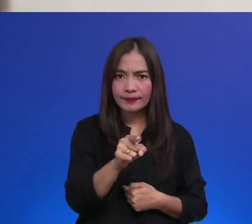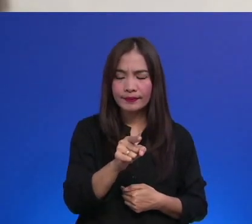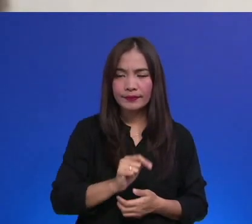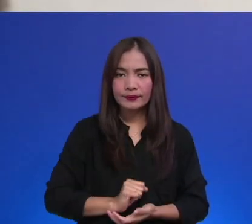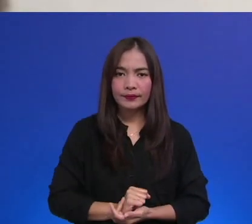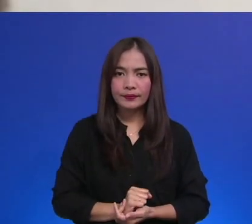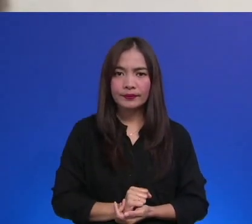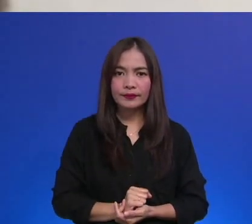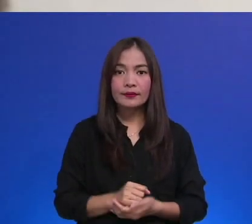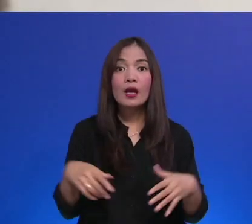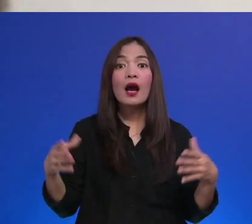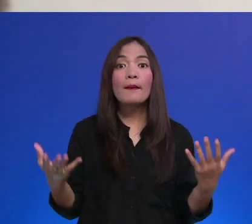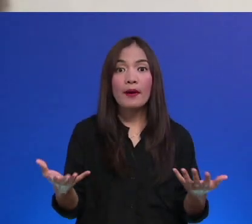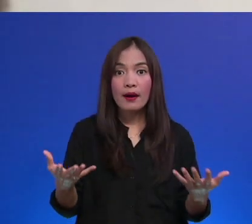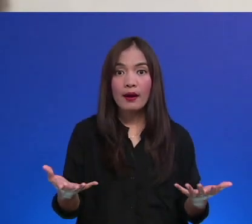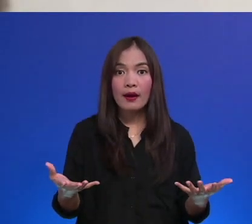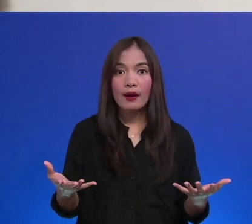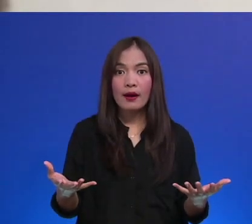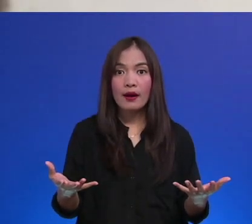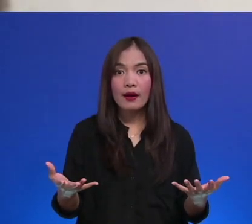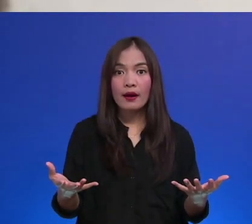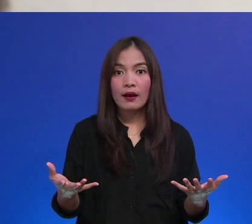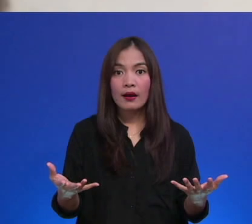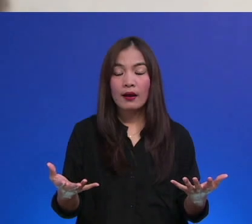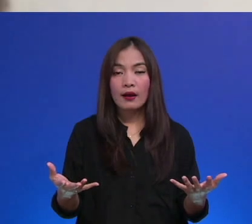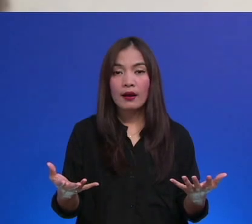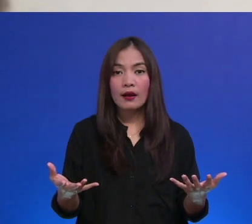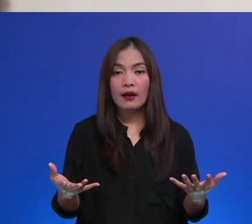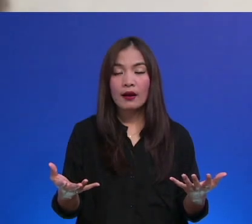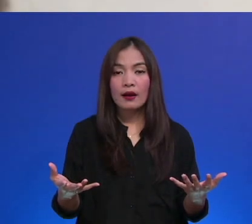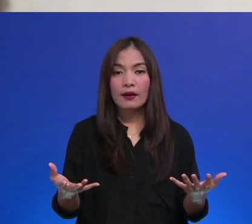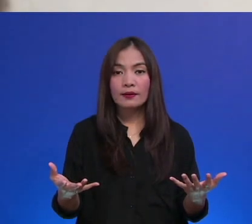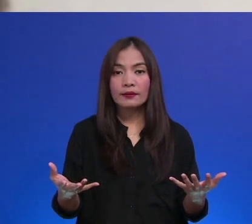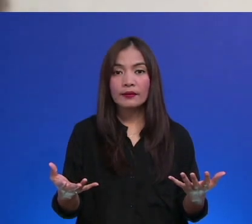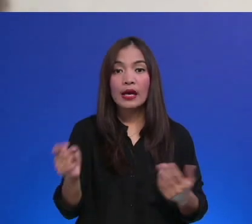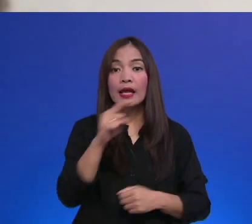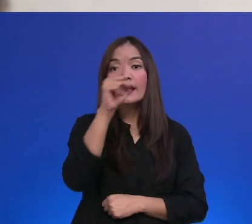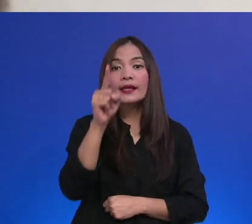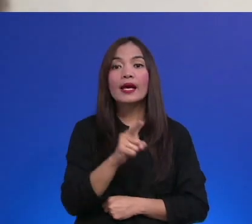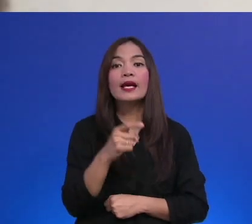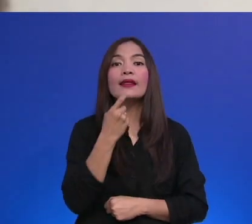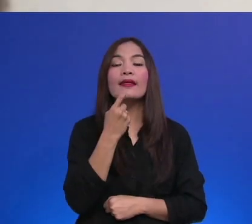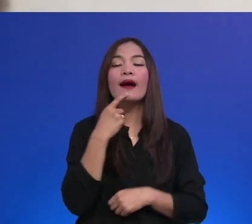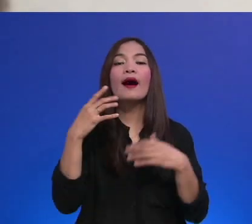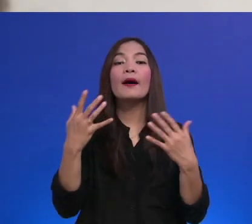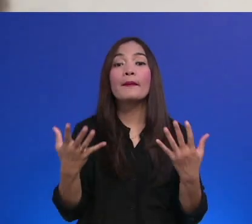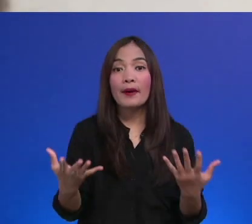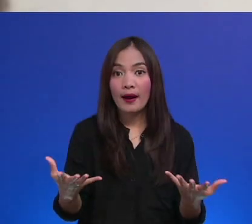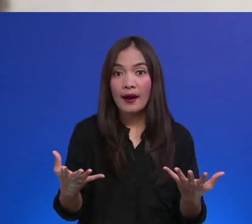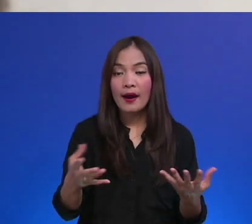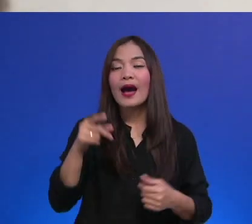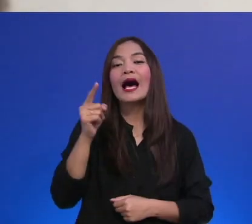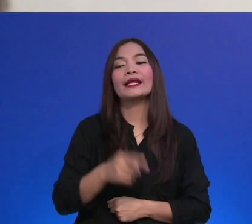pertanyaan itu berbunyi demikian atau kalau